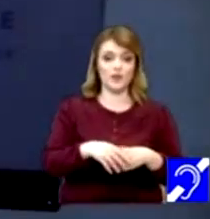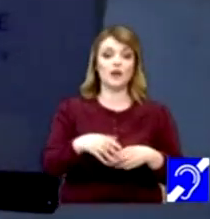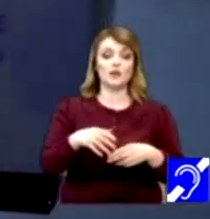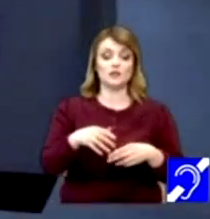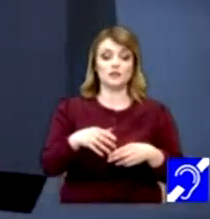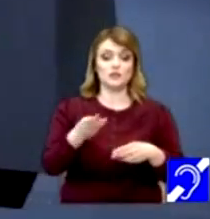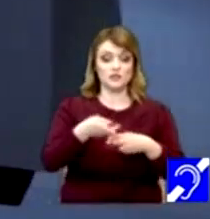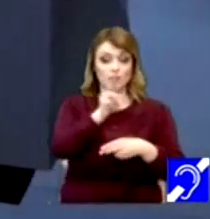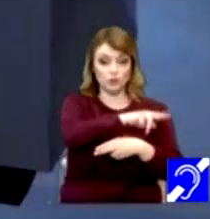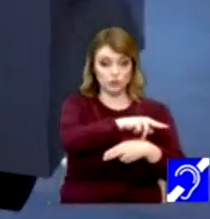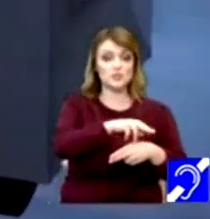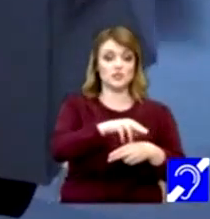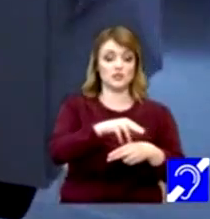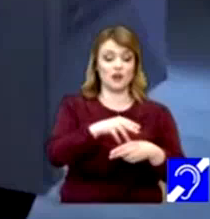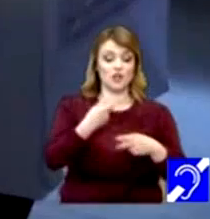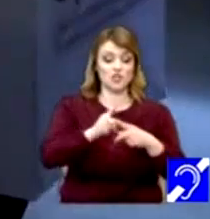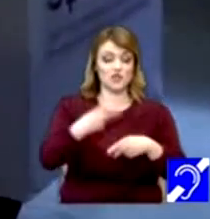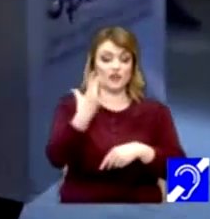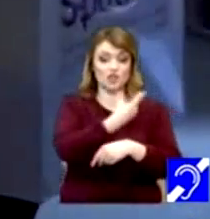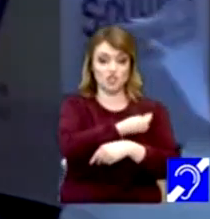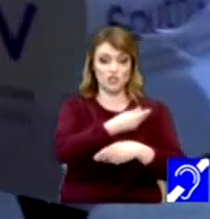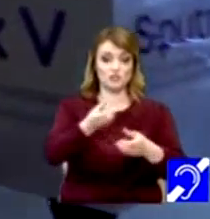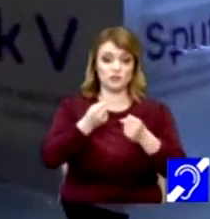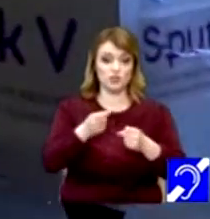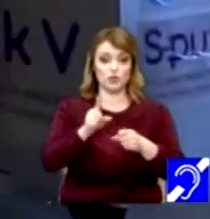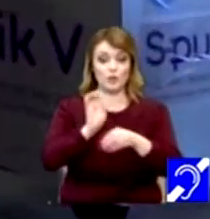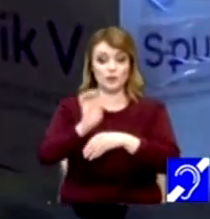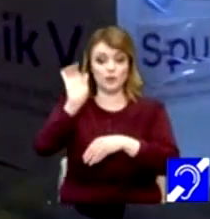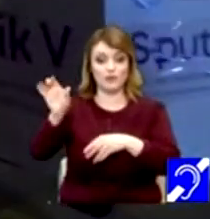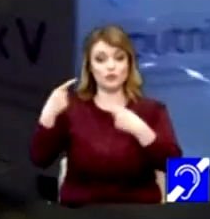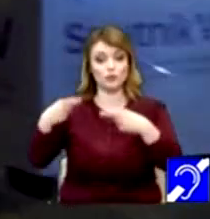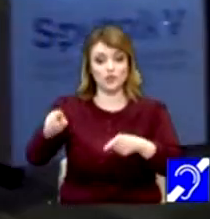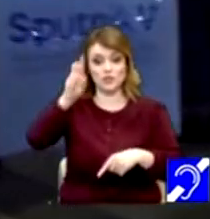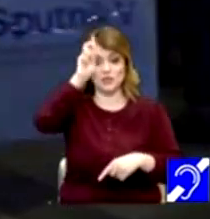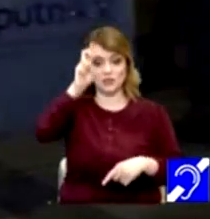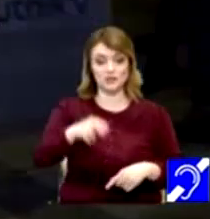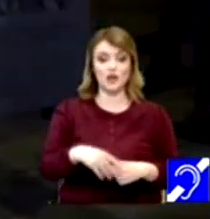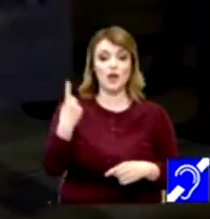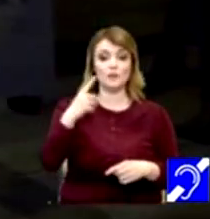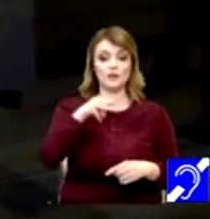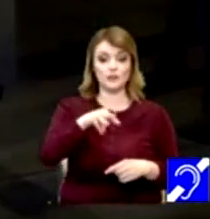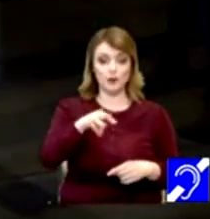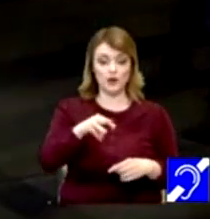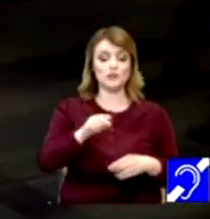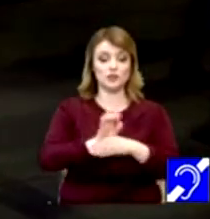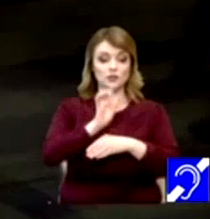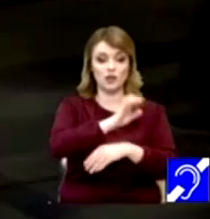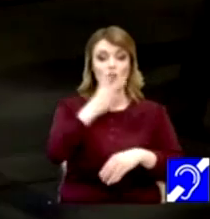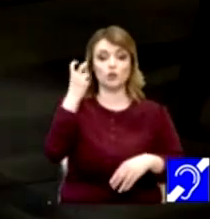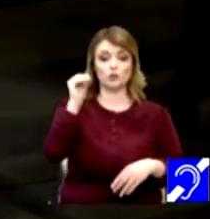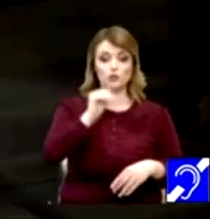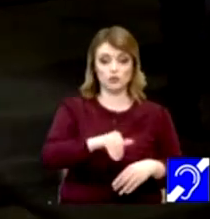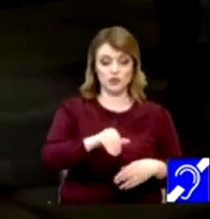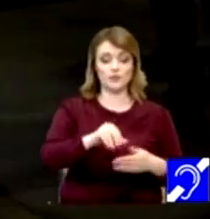la Bratislava să returneze vaccinurile primite pentru a le trimite în alte țări. Pe 1 martie, guvernul slovac a importat 200.000 de doze